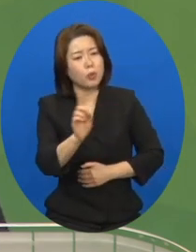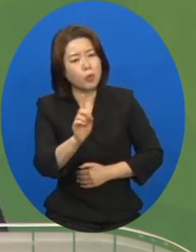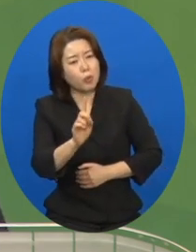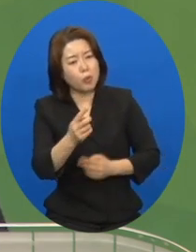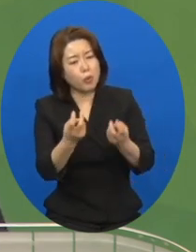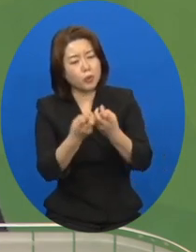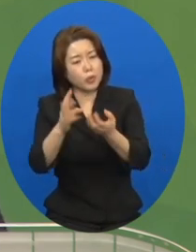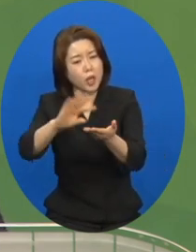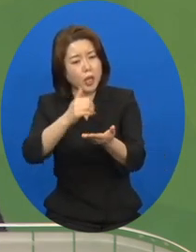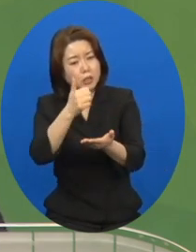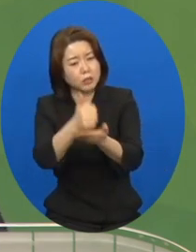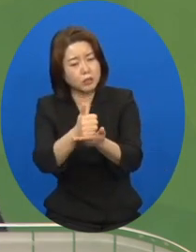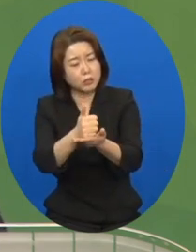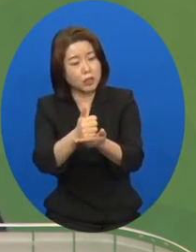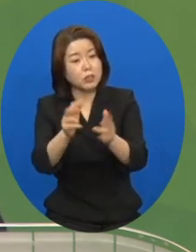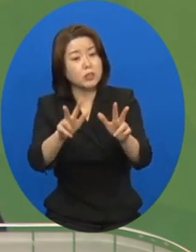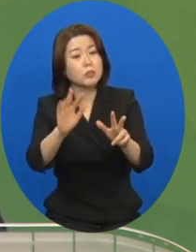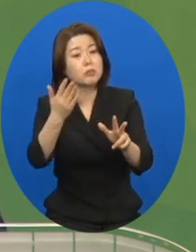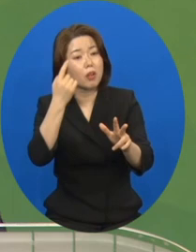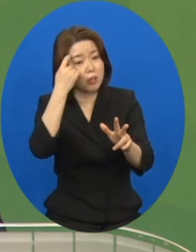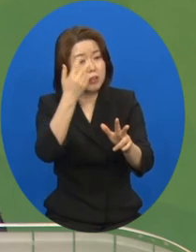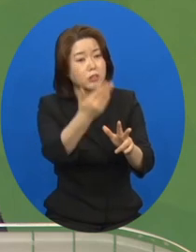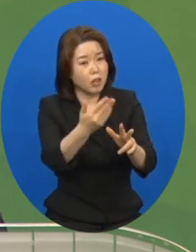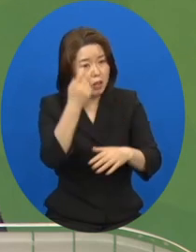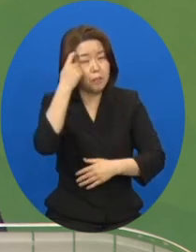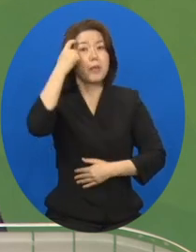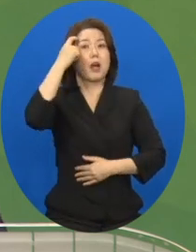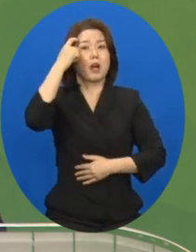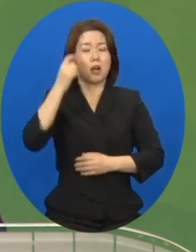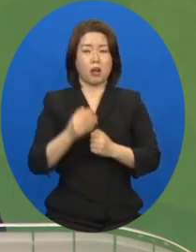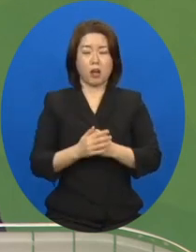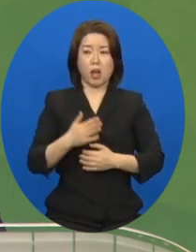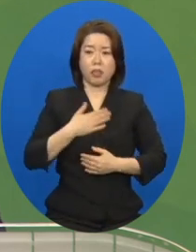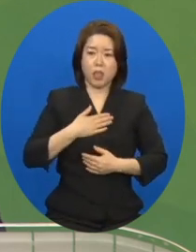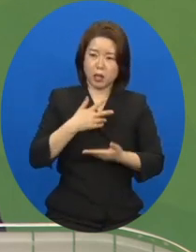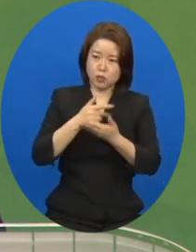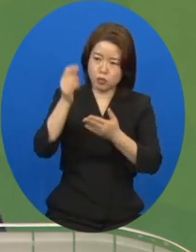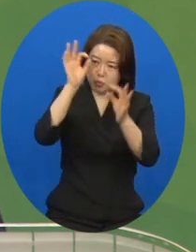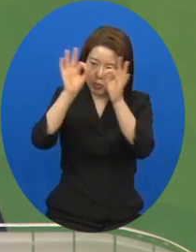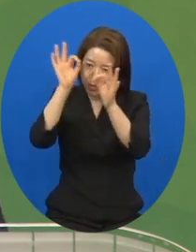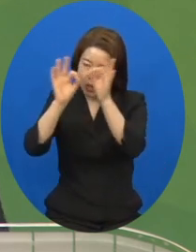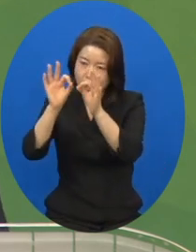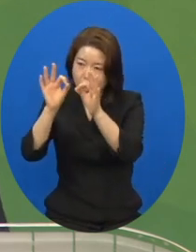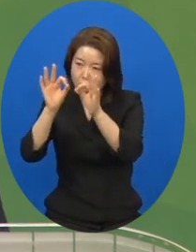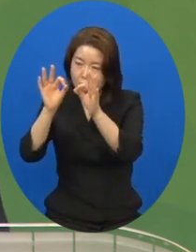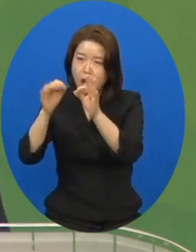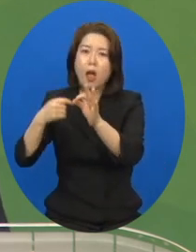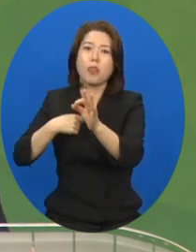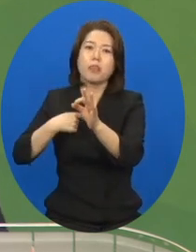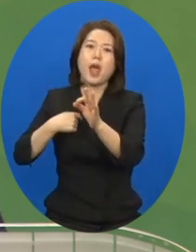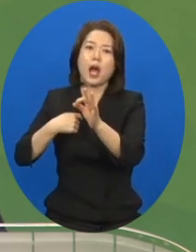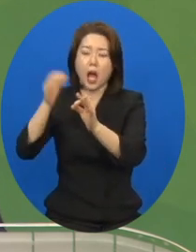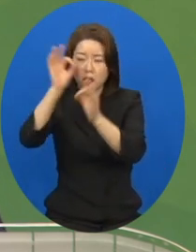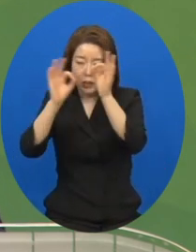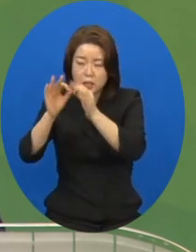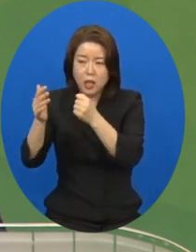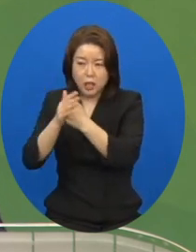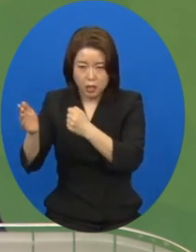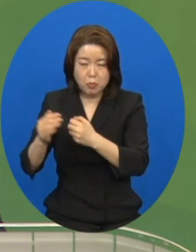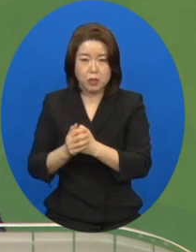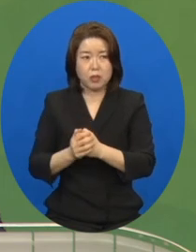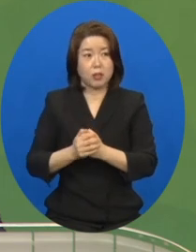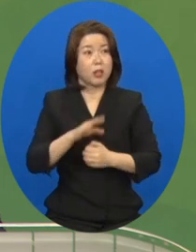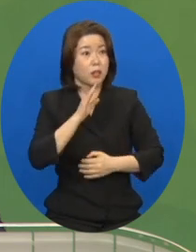되어 있느냐 하는 생각이 들었다. 내가 주님을 찾았으니까 라고 생각하는데 그럼 너는